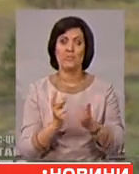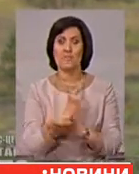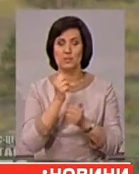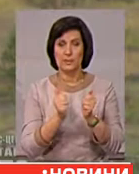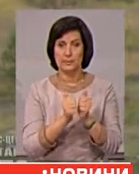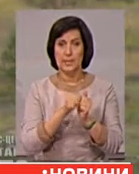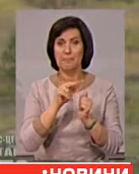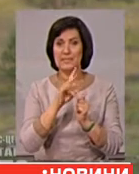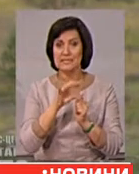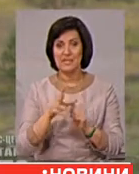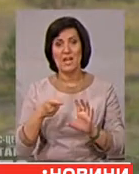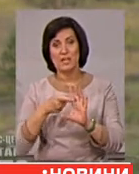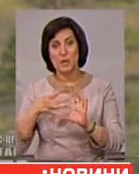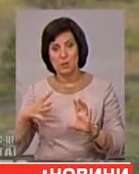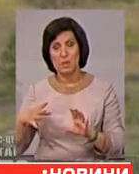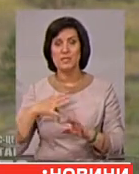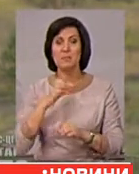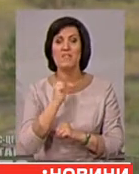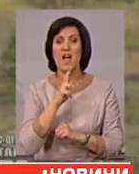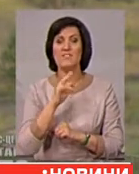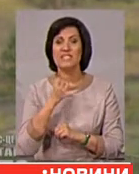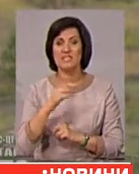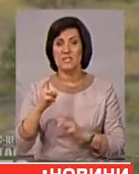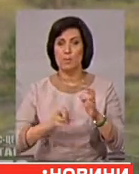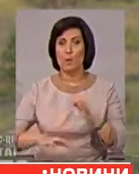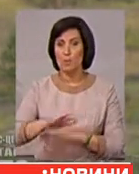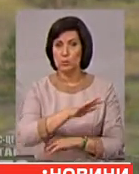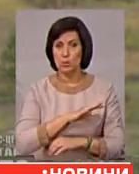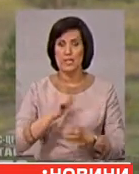гранатомети злочинці застосовували в Авдіївській промзоні біля Кам'янки та шахти Бутівка.